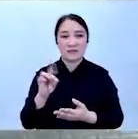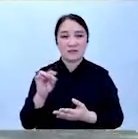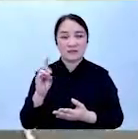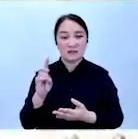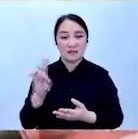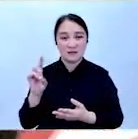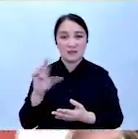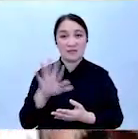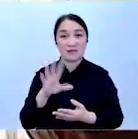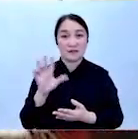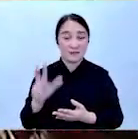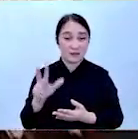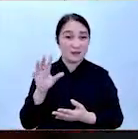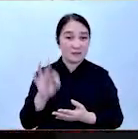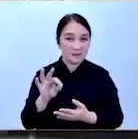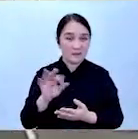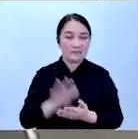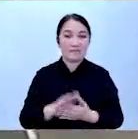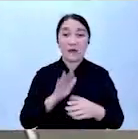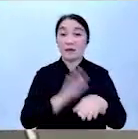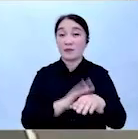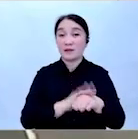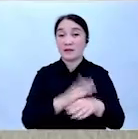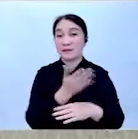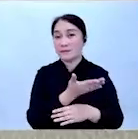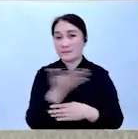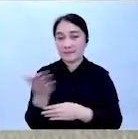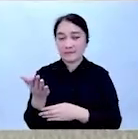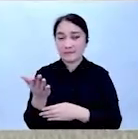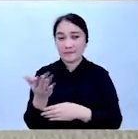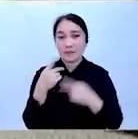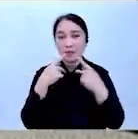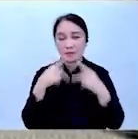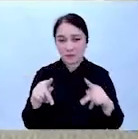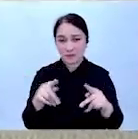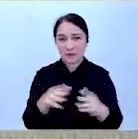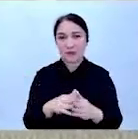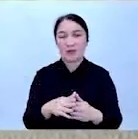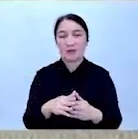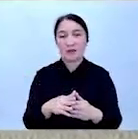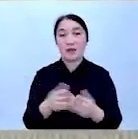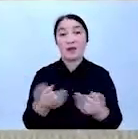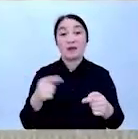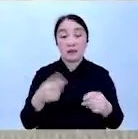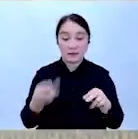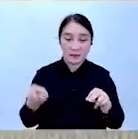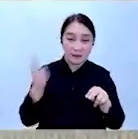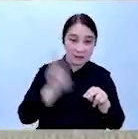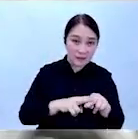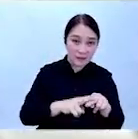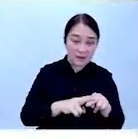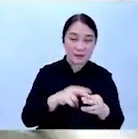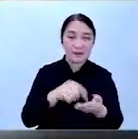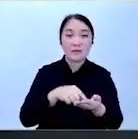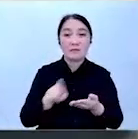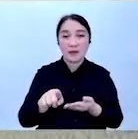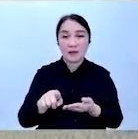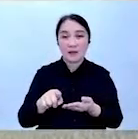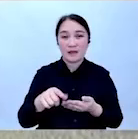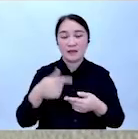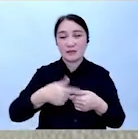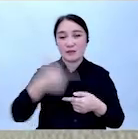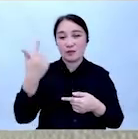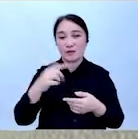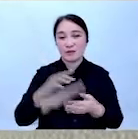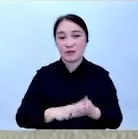0917-687-7539. Paalala rin ng SLEX sa publiko, epektibo na ang dagdag singil sa toll simula kahapon. 10 hanggang 30 pesos